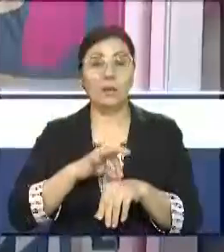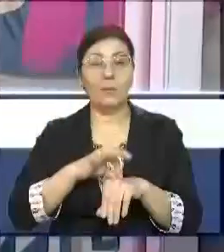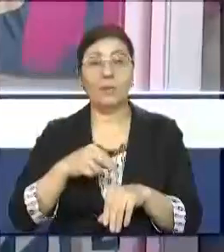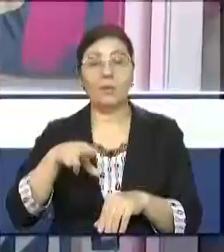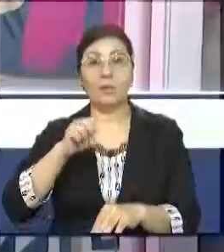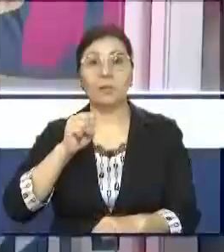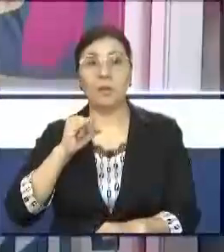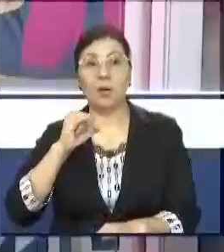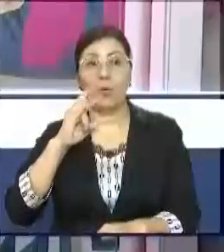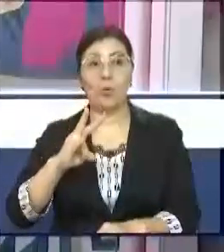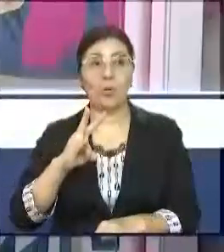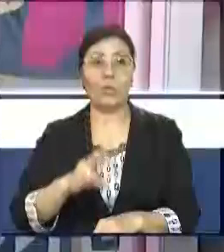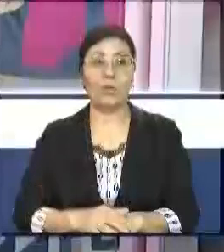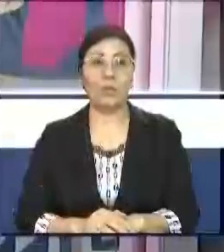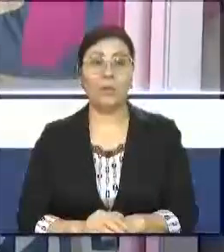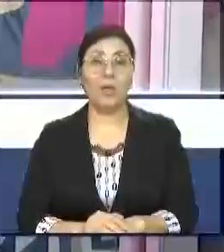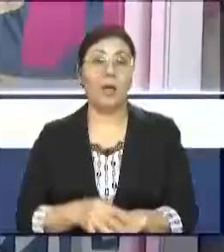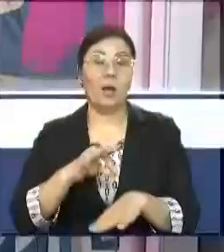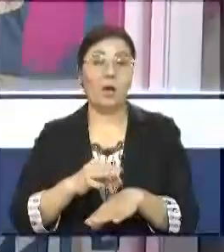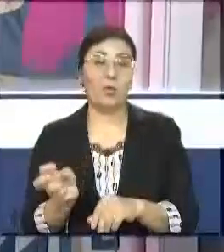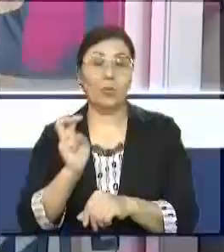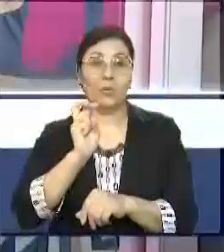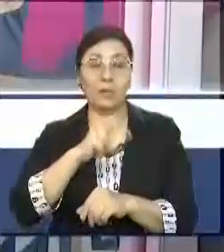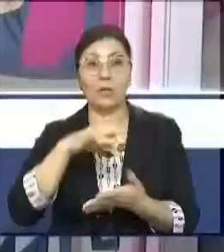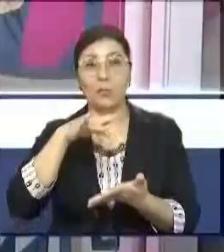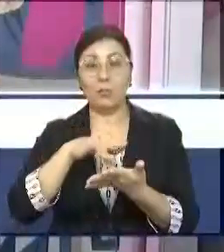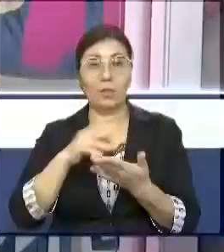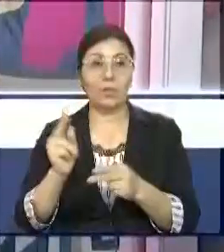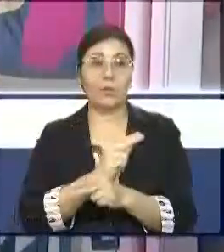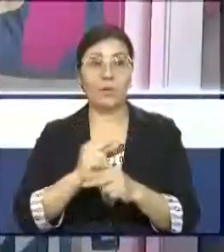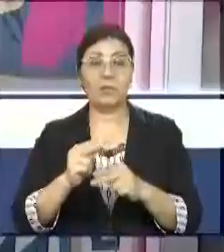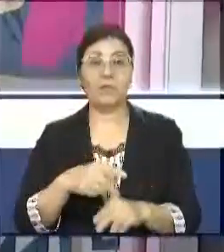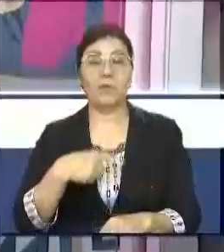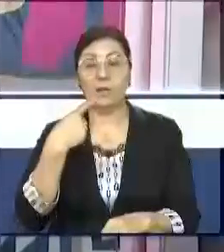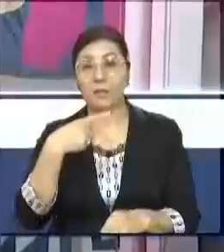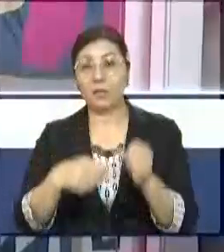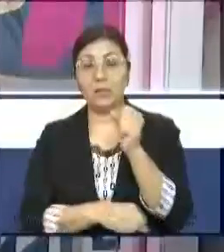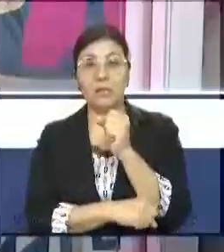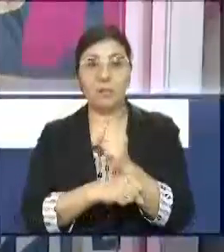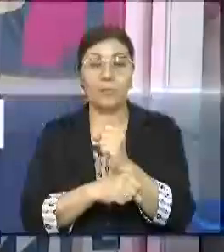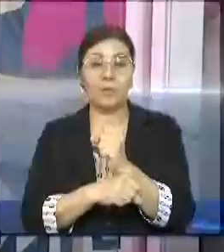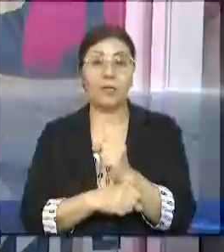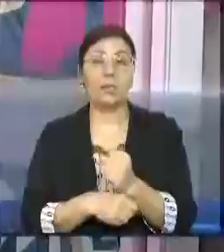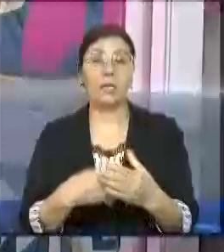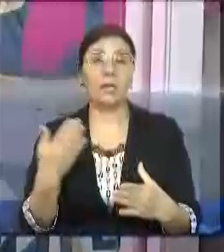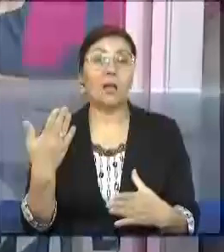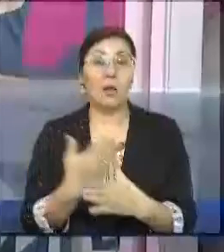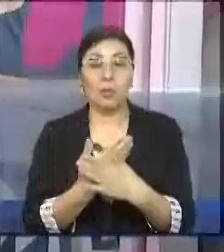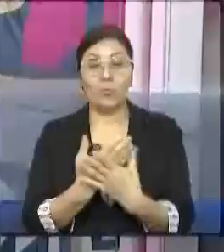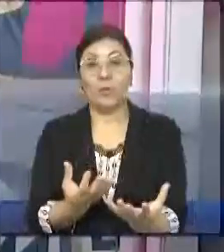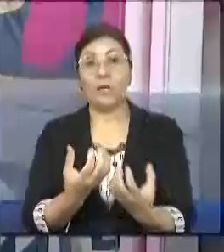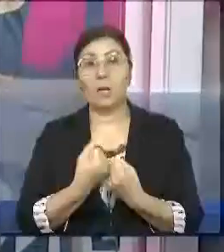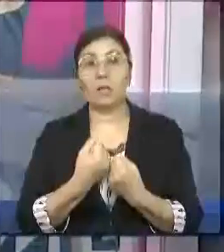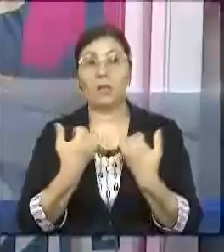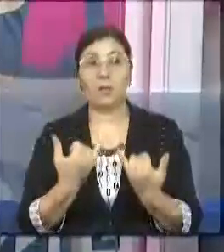баламен осы орталыққа келіп жүргенімізге біраз болды. Сол логопед маманға, психолог маманға келеміз. Бүгінгі таңда